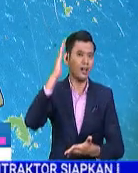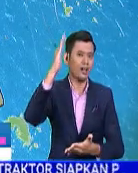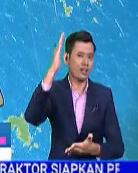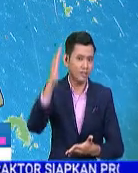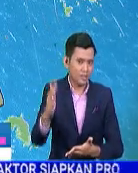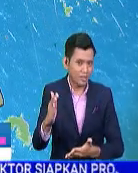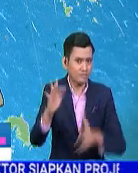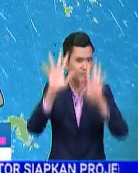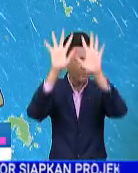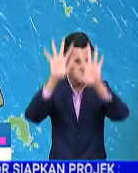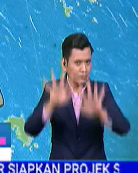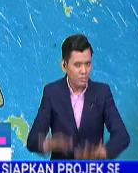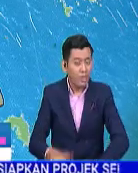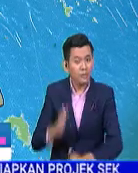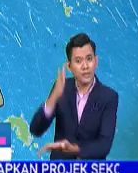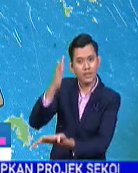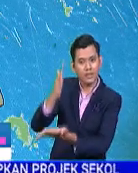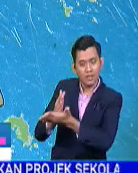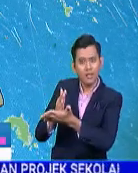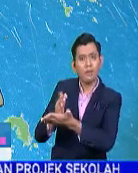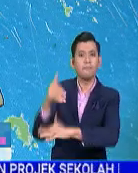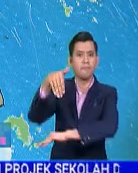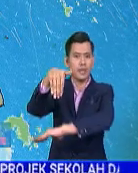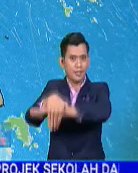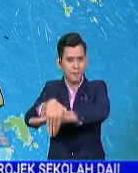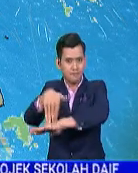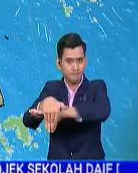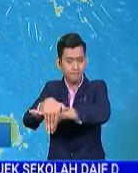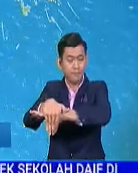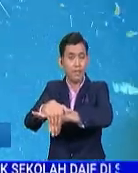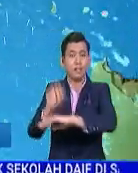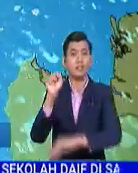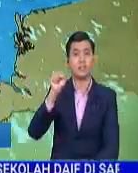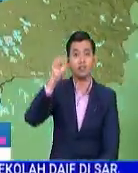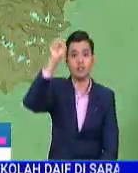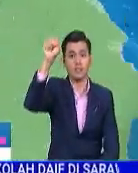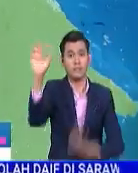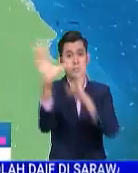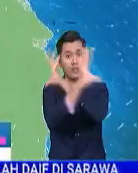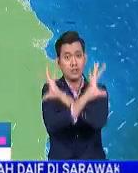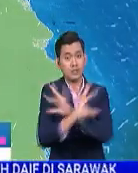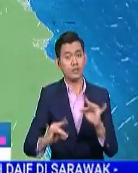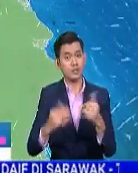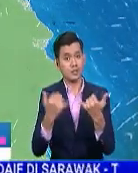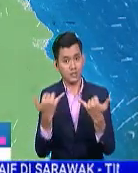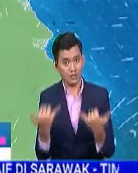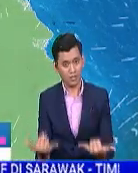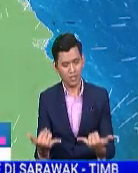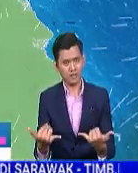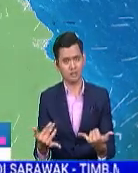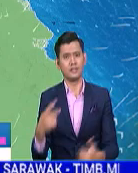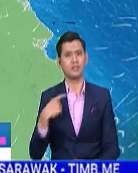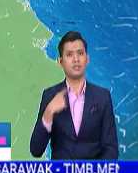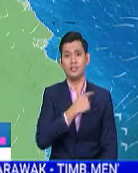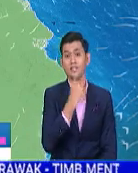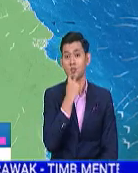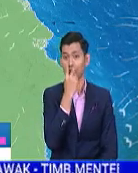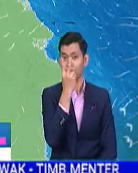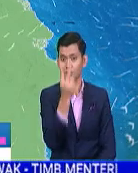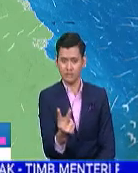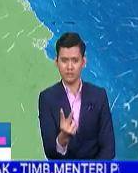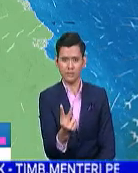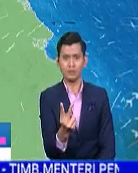reda menjelang awal malam nanti. Bagi negeri Sabah dan juga Sarawak pula, keadaan cuaca lembap ketika